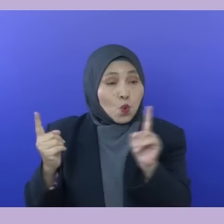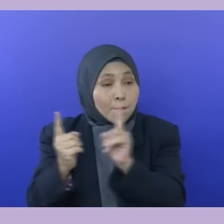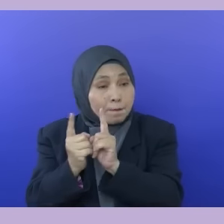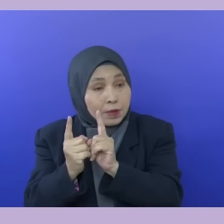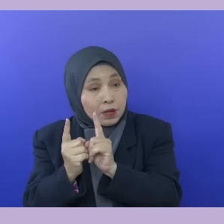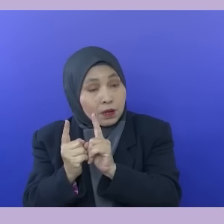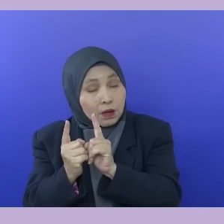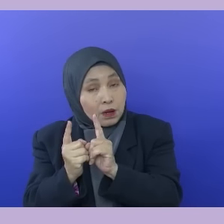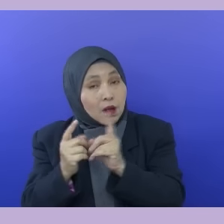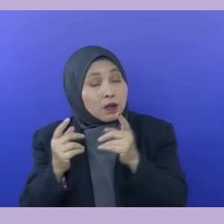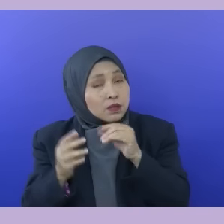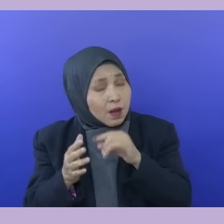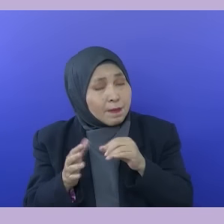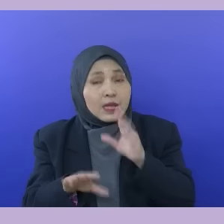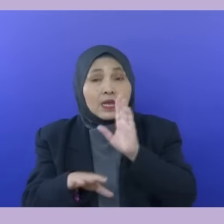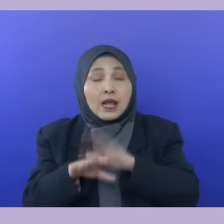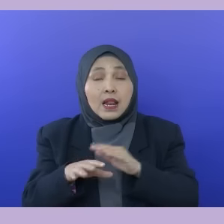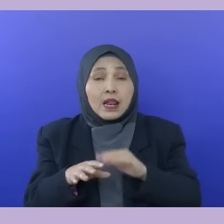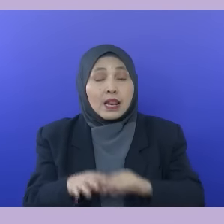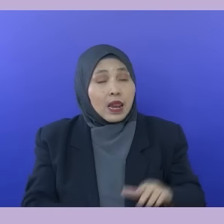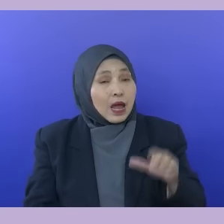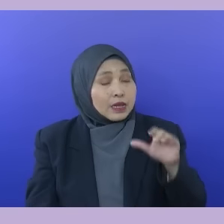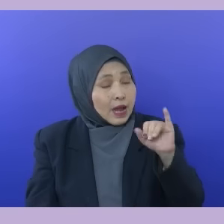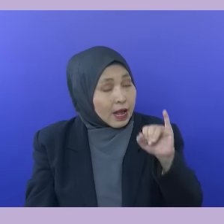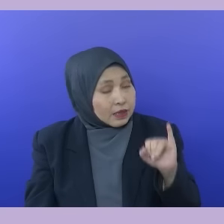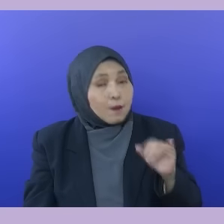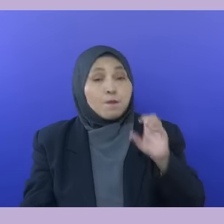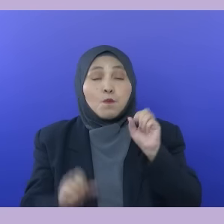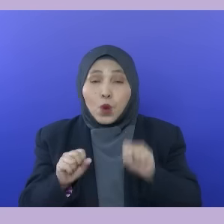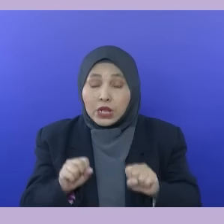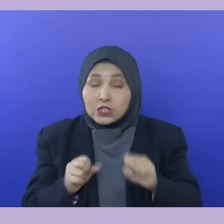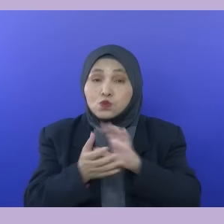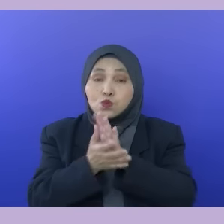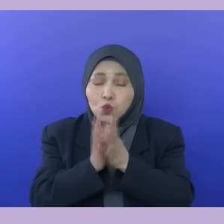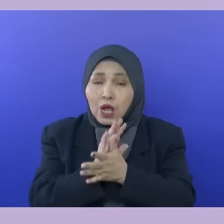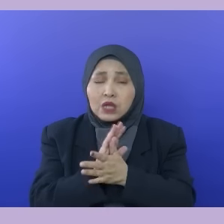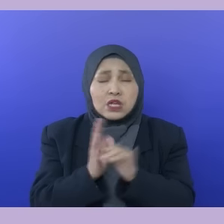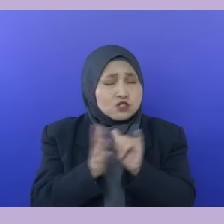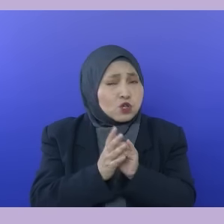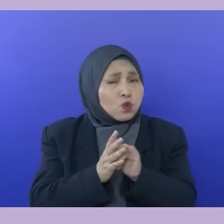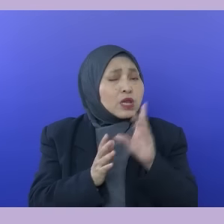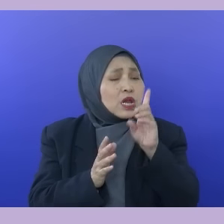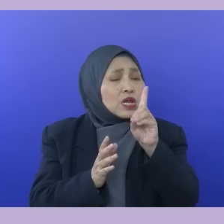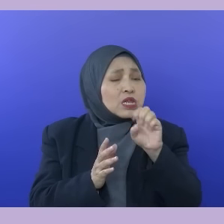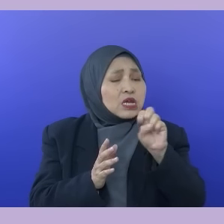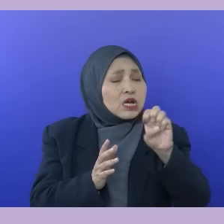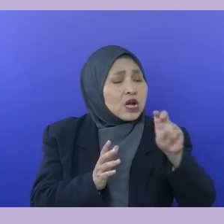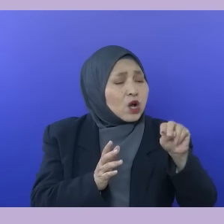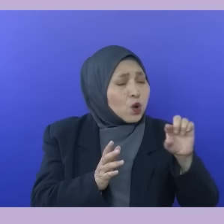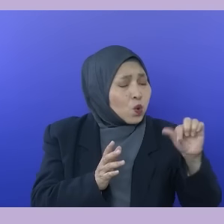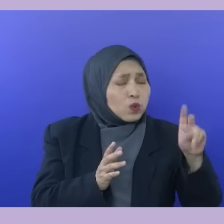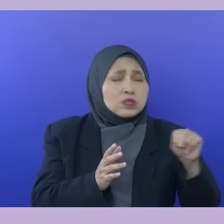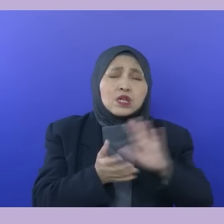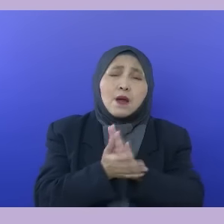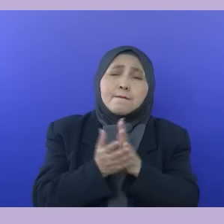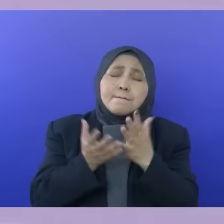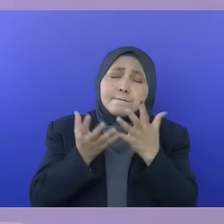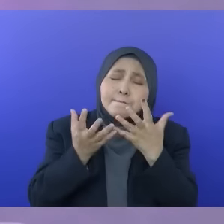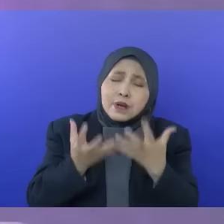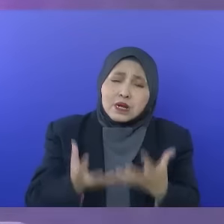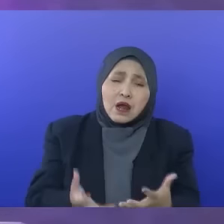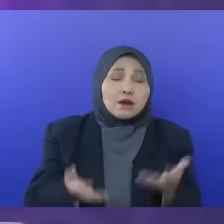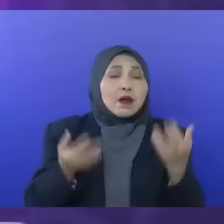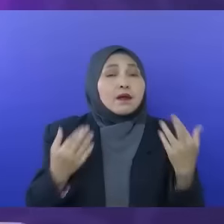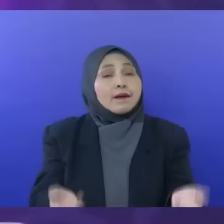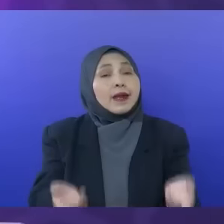syafawi ataupun ada panggilan tidak boleh juga kalau dekat situ dengung dia dua harakat itu menjadi berat kalau yang